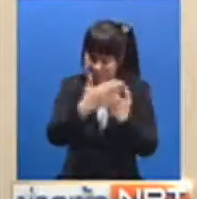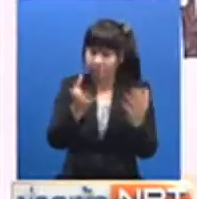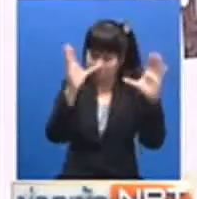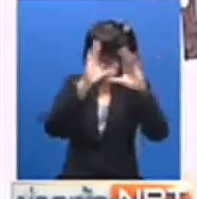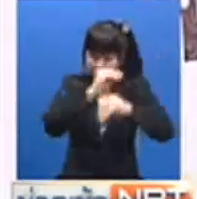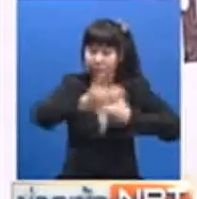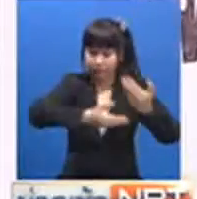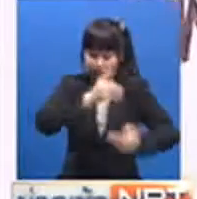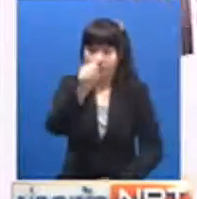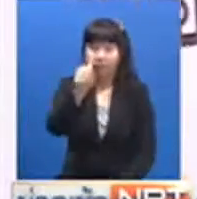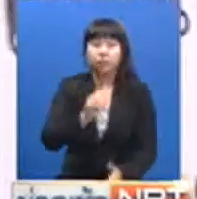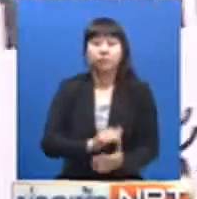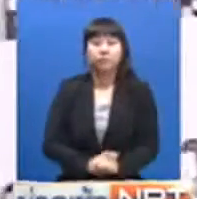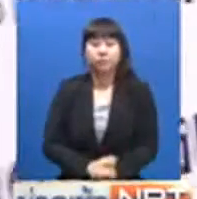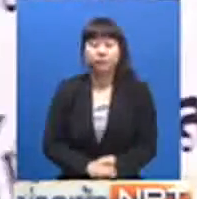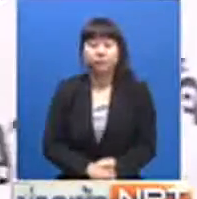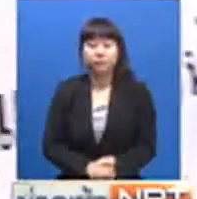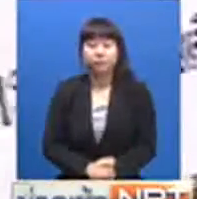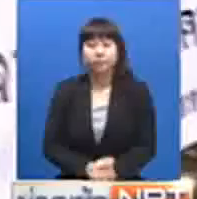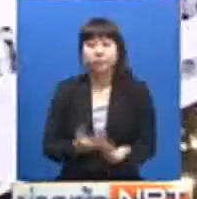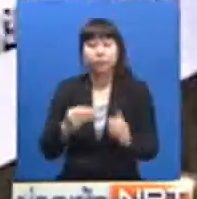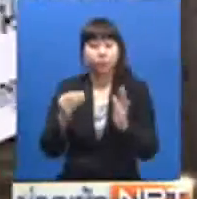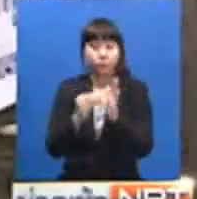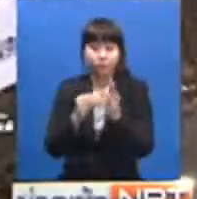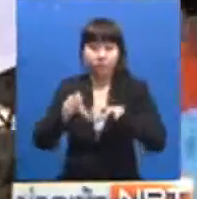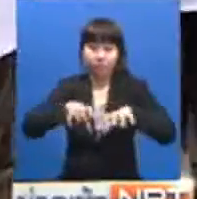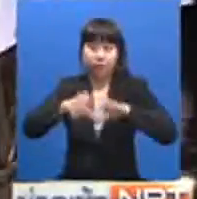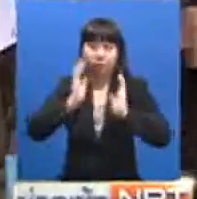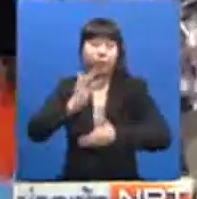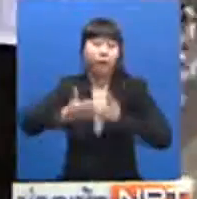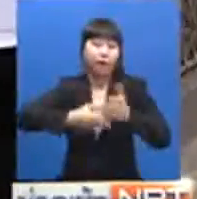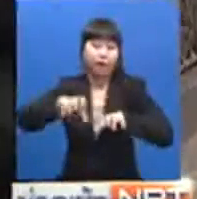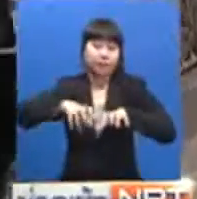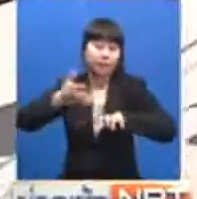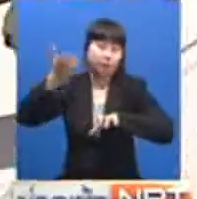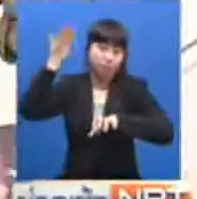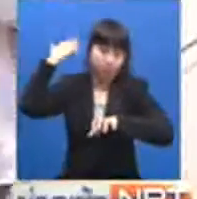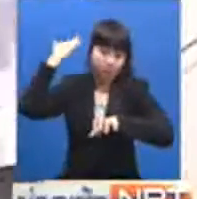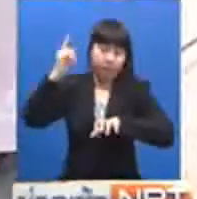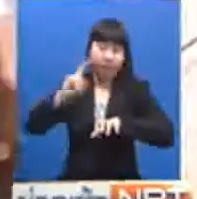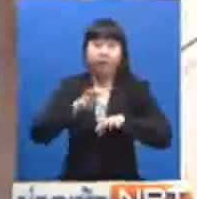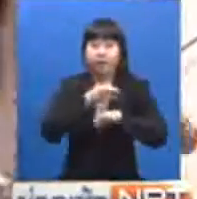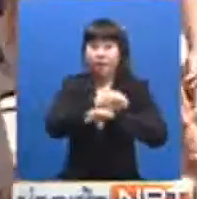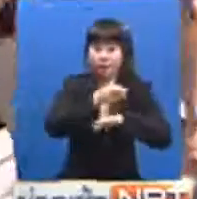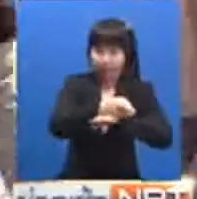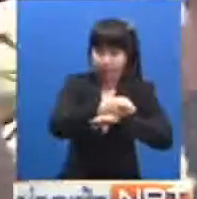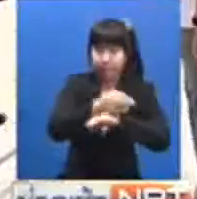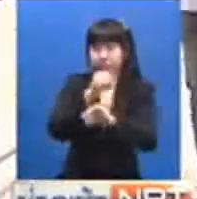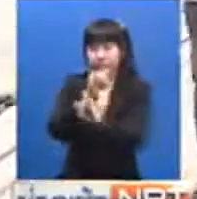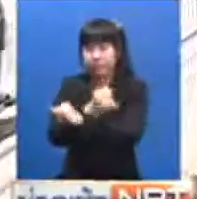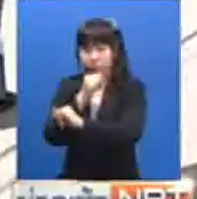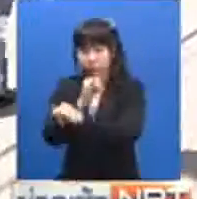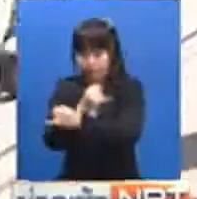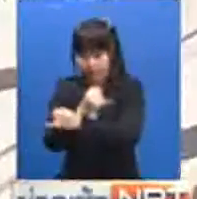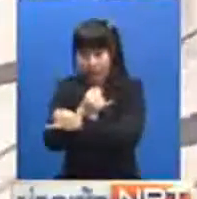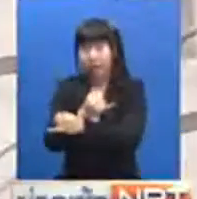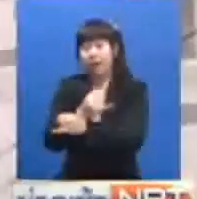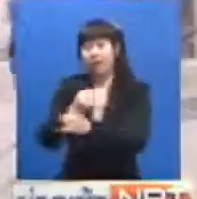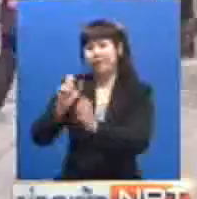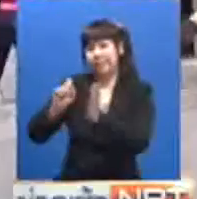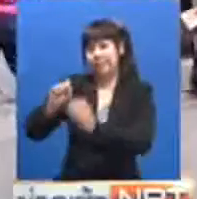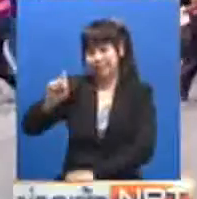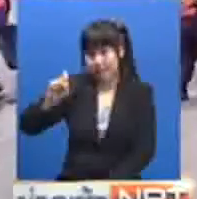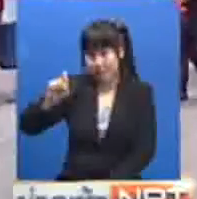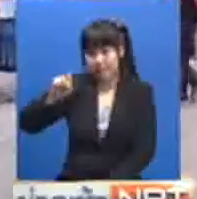ได ้กรุงเทพมหานครได้มีการจัดระเบียบผู้ค้ามาก่อนหน้านี้ทั้งถนนรามคำแหงจตุจักรวังหลังซึ่ง